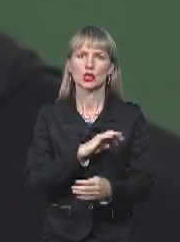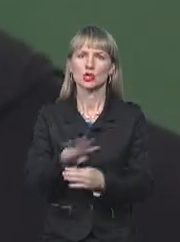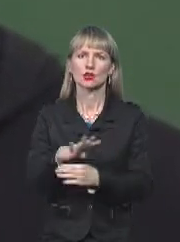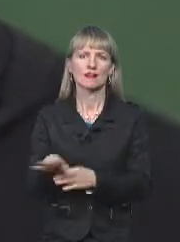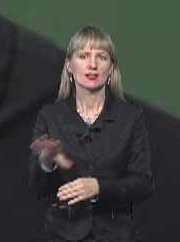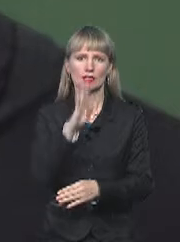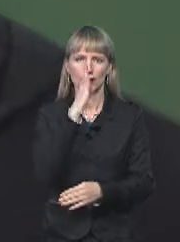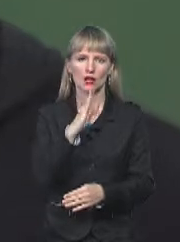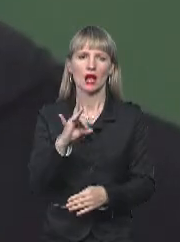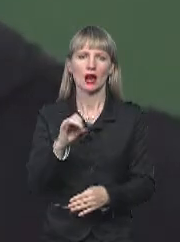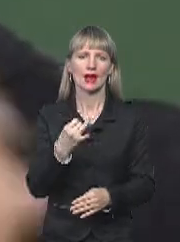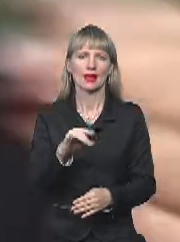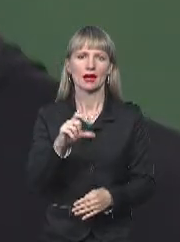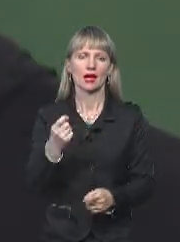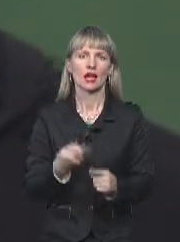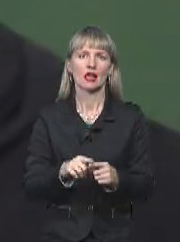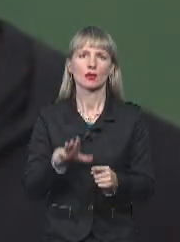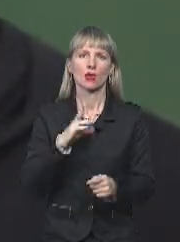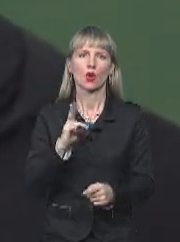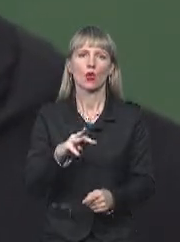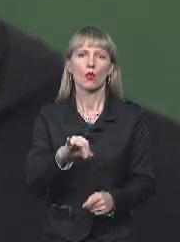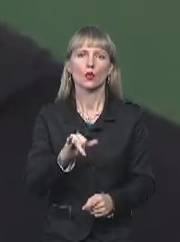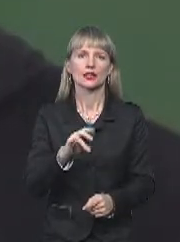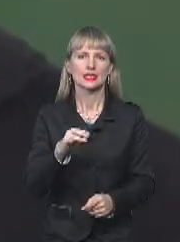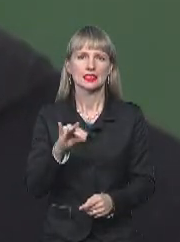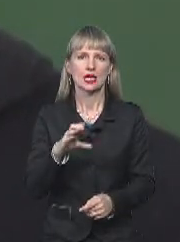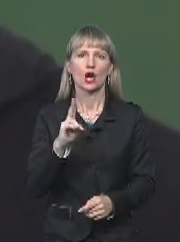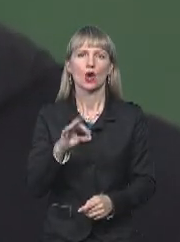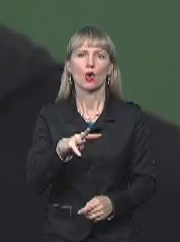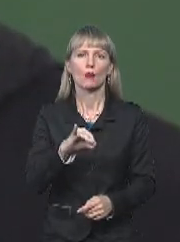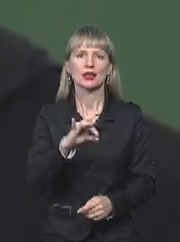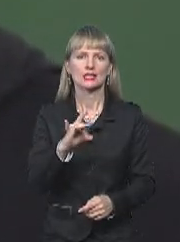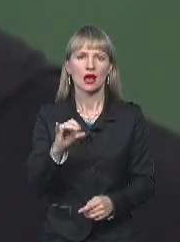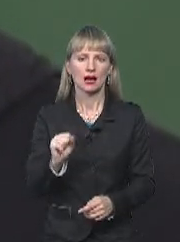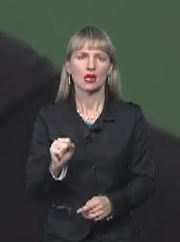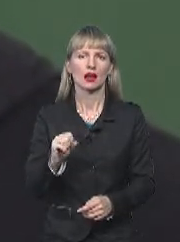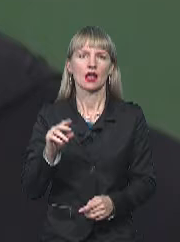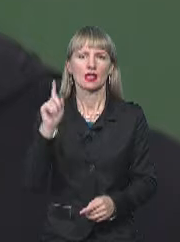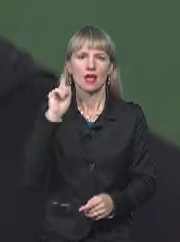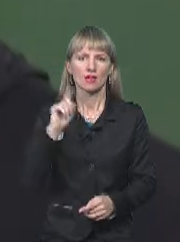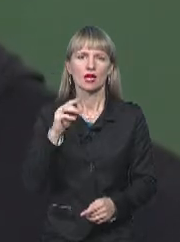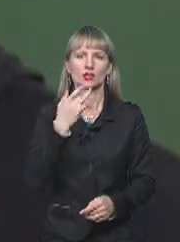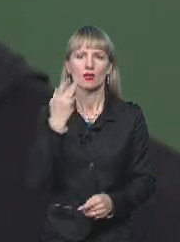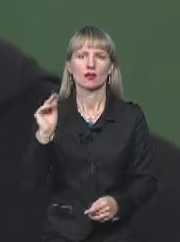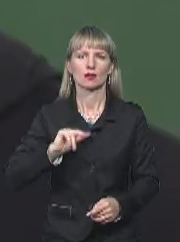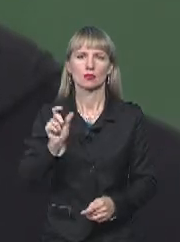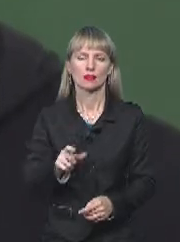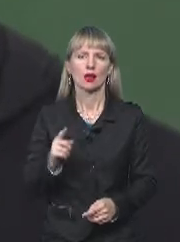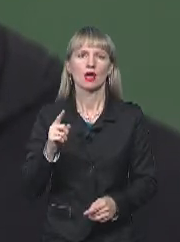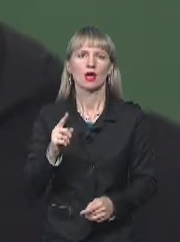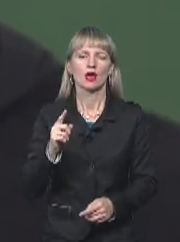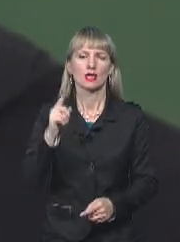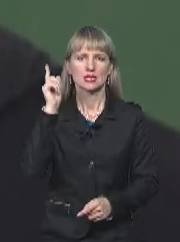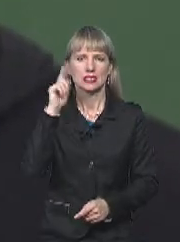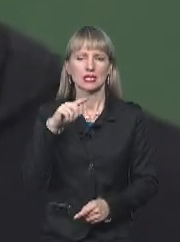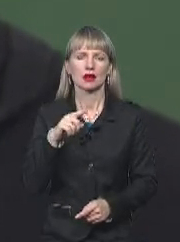всіх ворогів Рейха. Це були комуністи, це були комісари, це були євреї, це були радянські працівники. А враховуючи тоталітарний режим